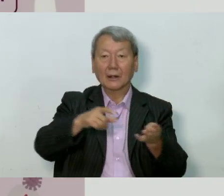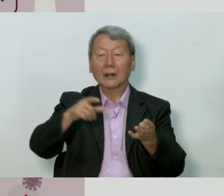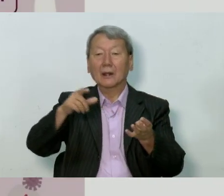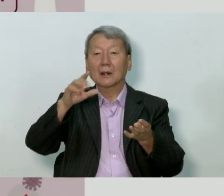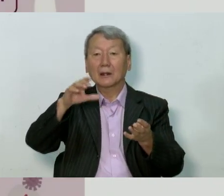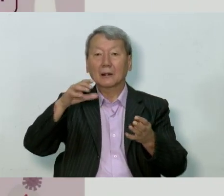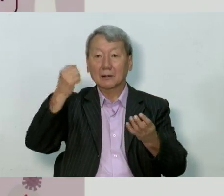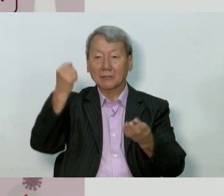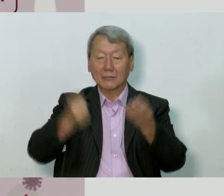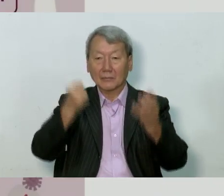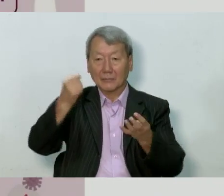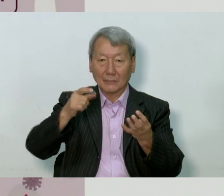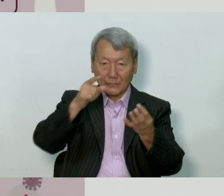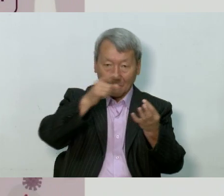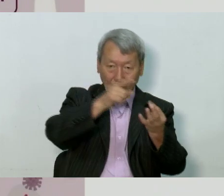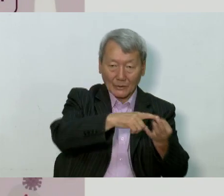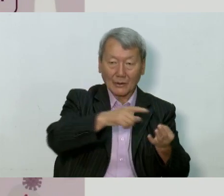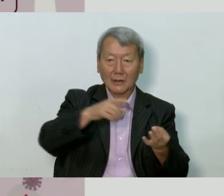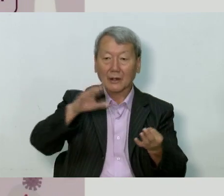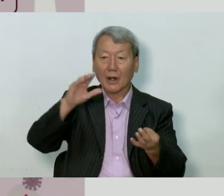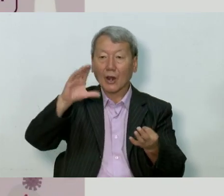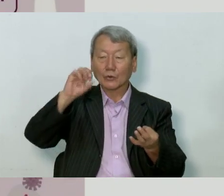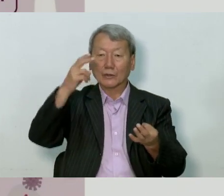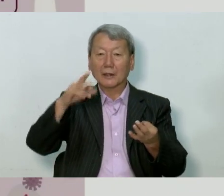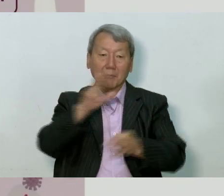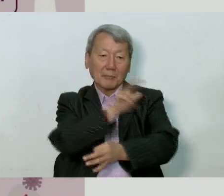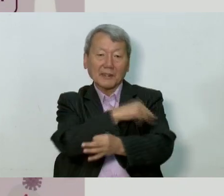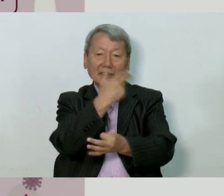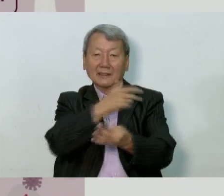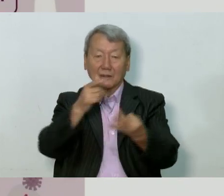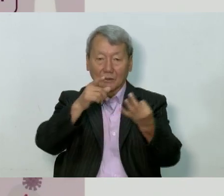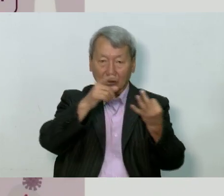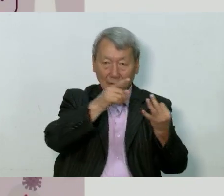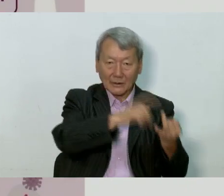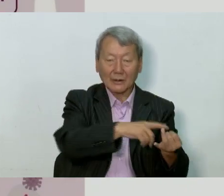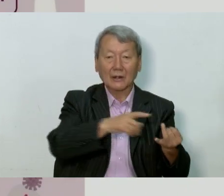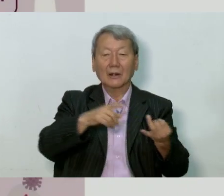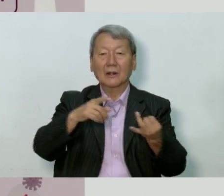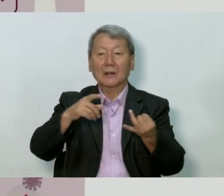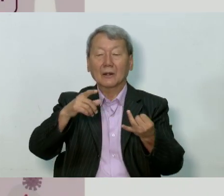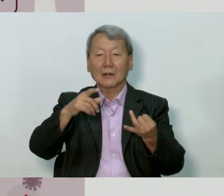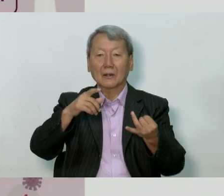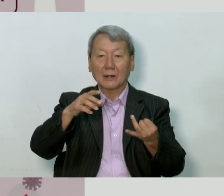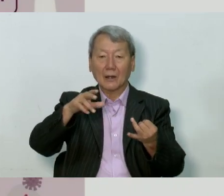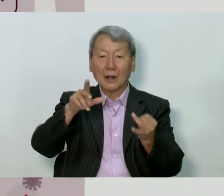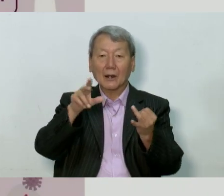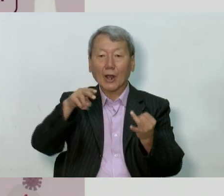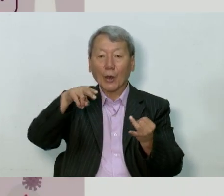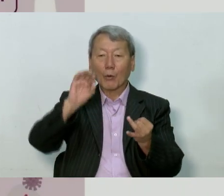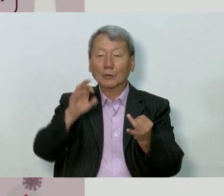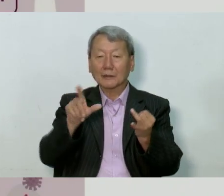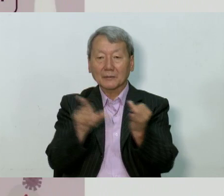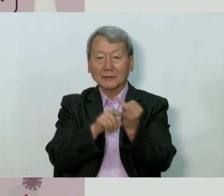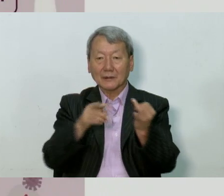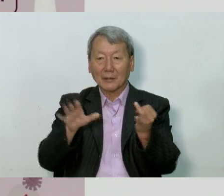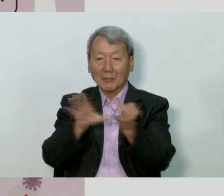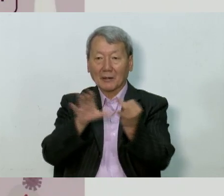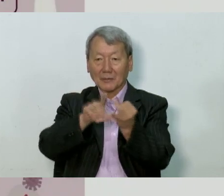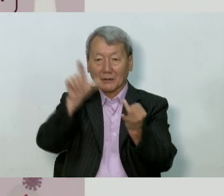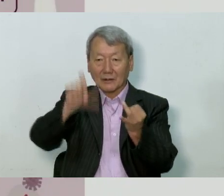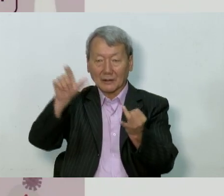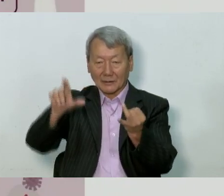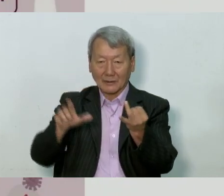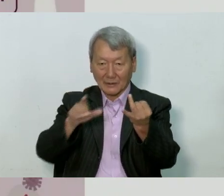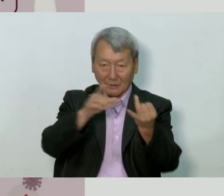на трансферно-социальному фонду, фонду обязательного медицинского страхования, пособие по социальному обеспечению социальной